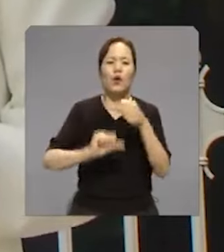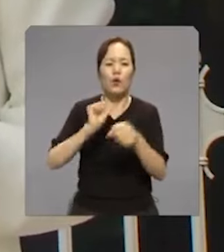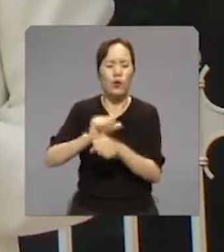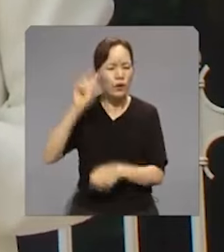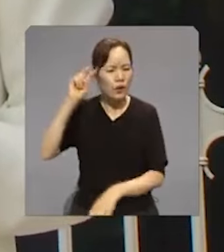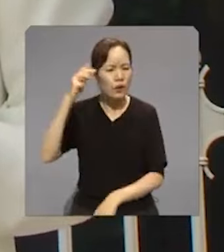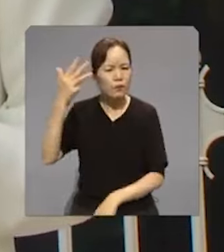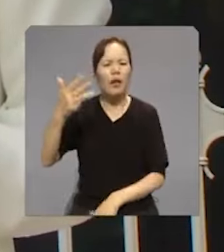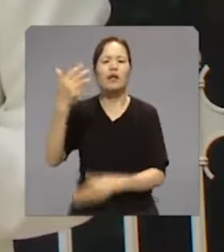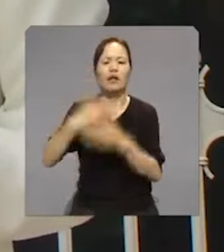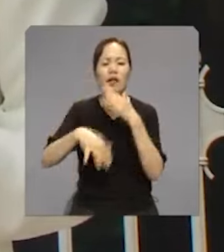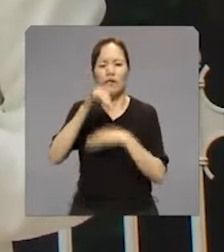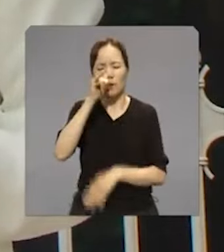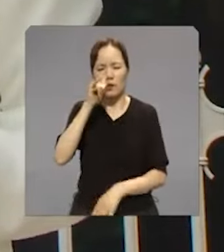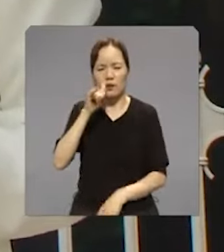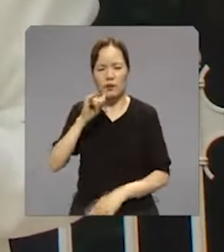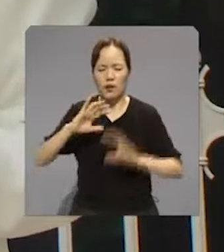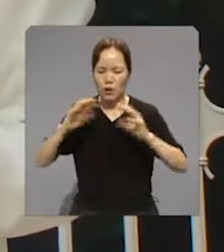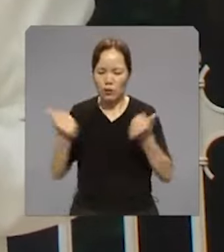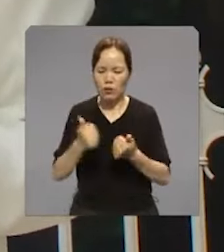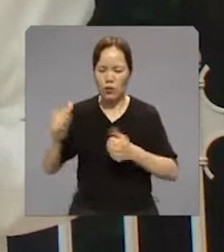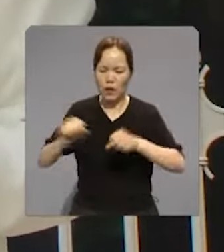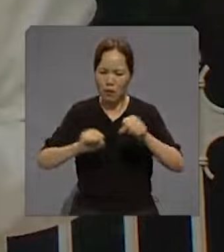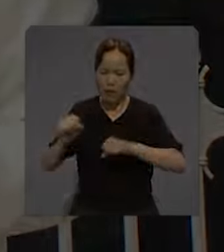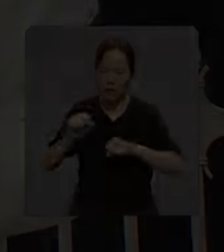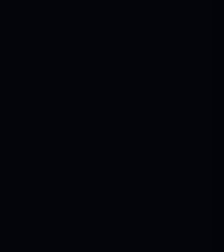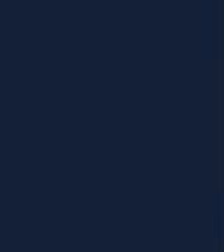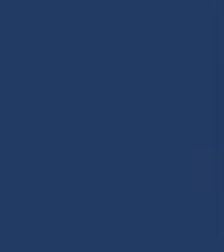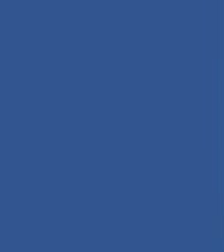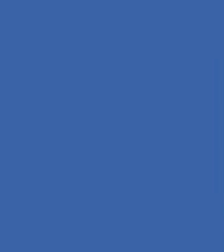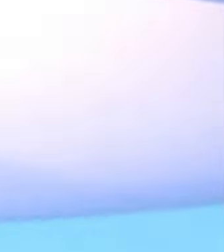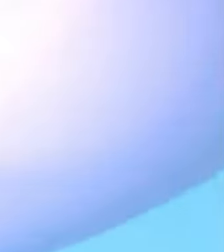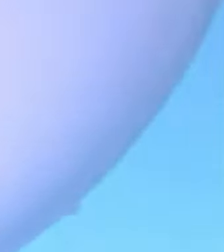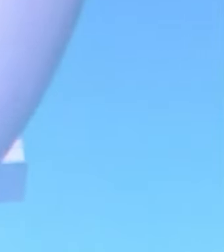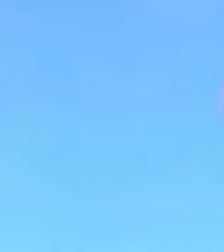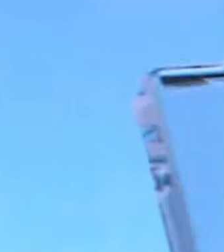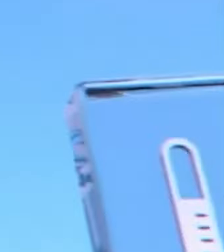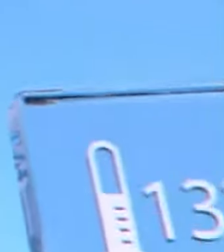기후위기 대응을 위한 국회의 발걸음이 빨라지고 있습니다.